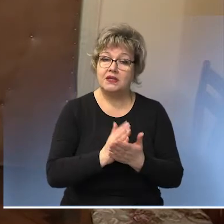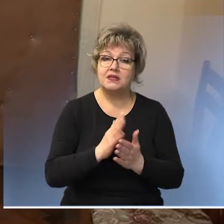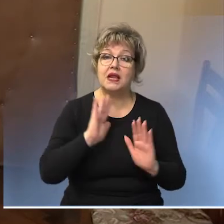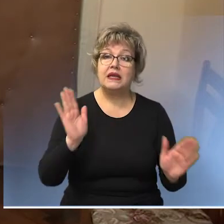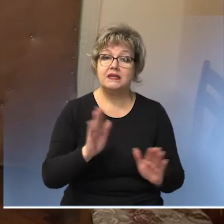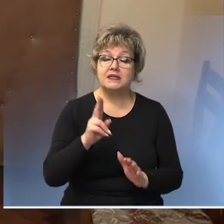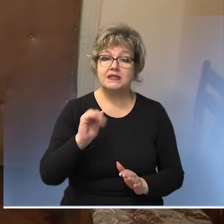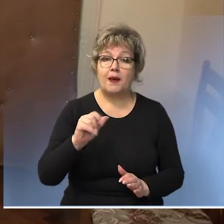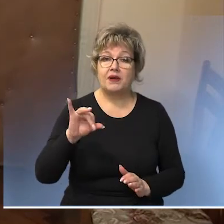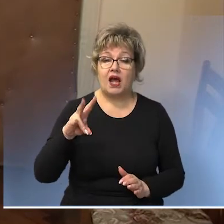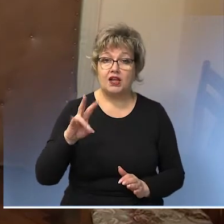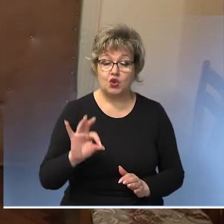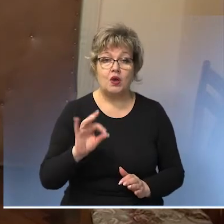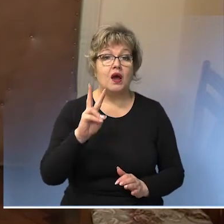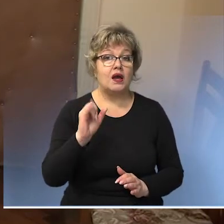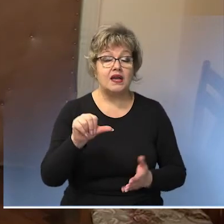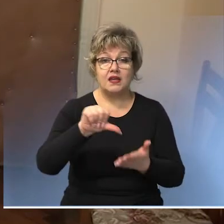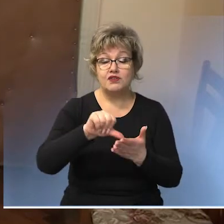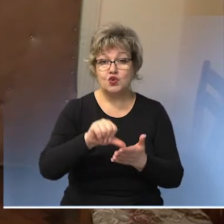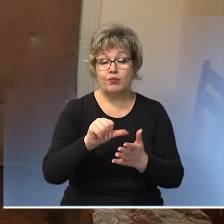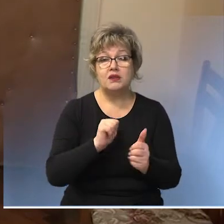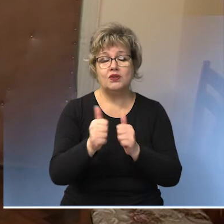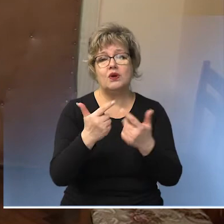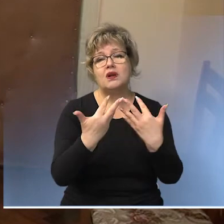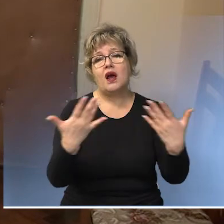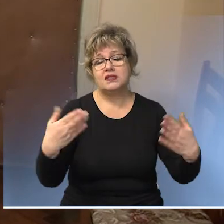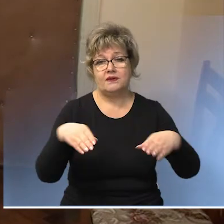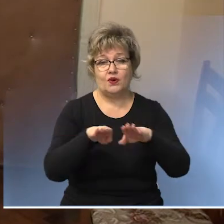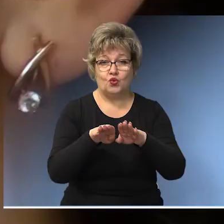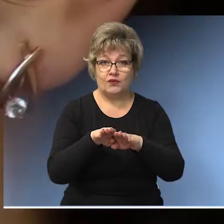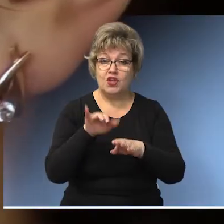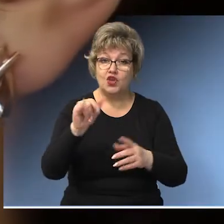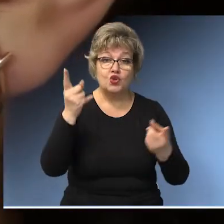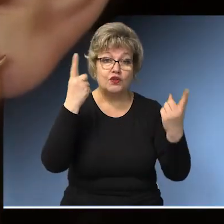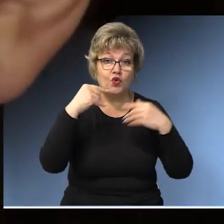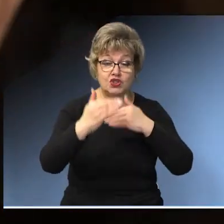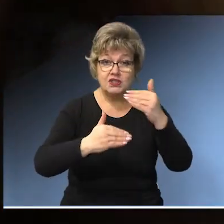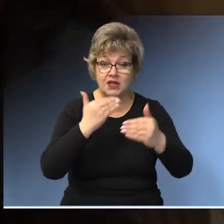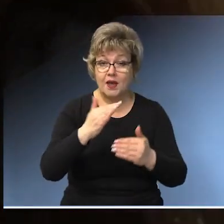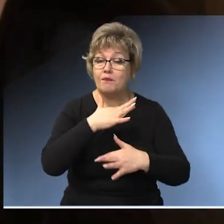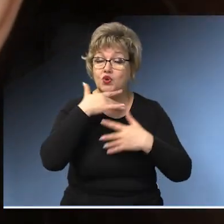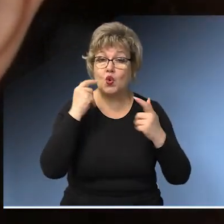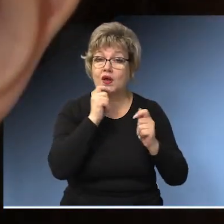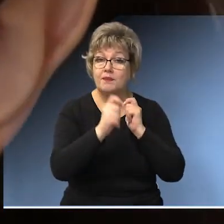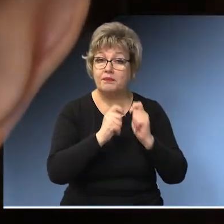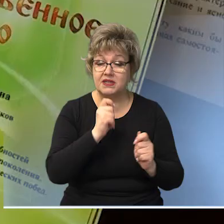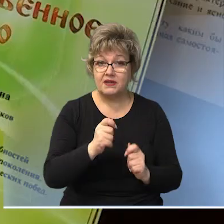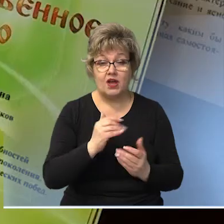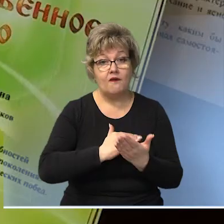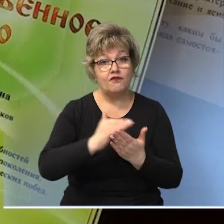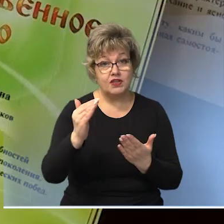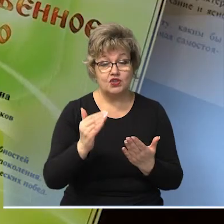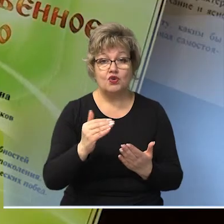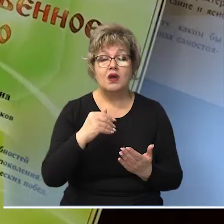Обладательница лирического сопрано Катя Зоря за годы учебы выступала на конкурсах разного уровня. В ее творческой копилке много призовых мест.